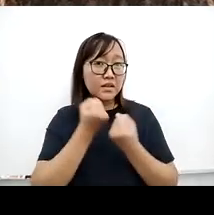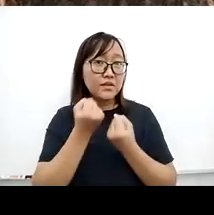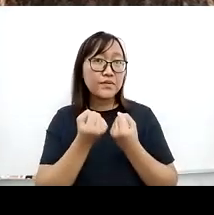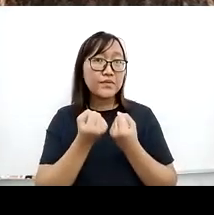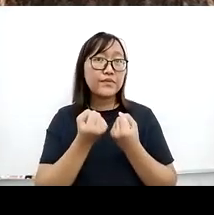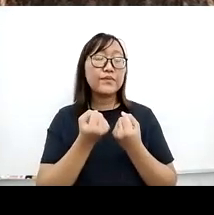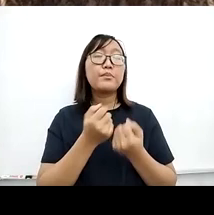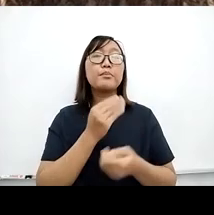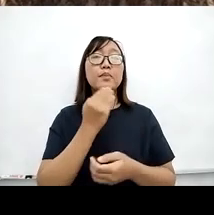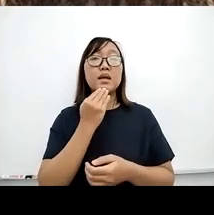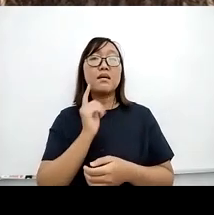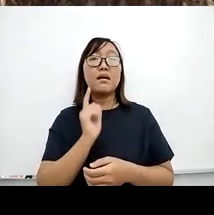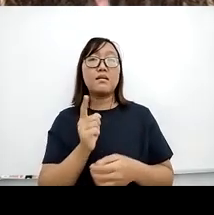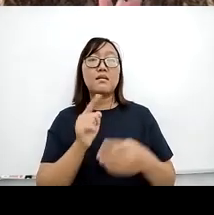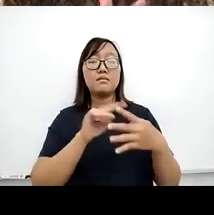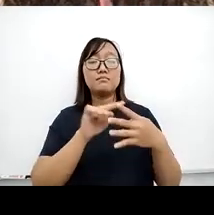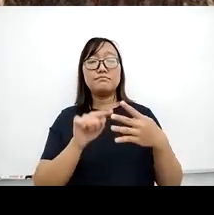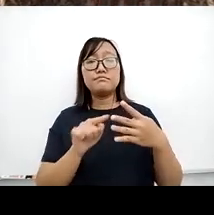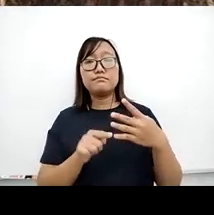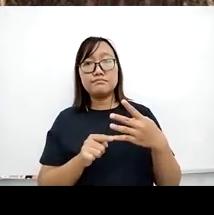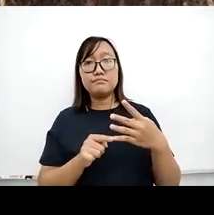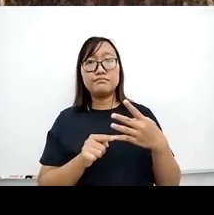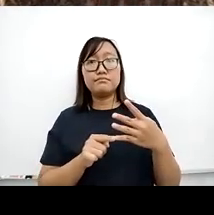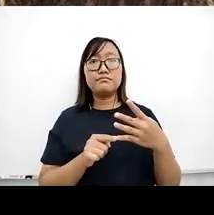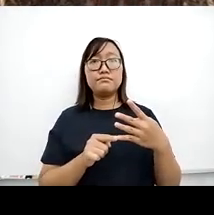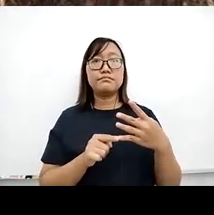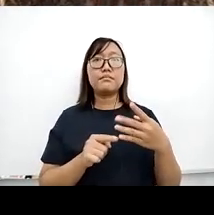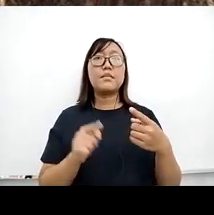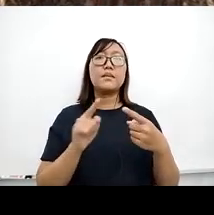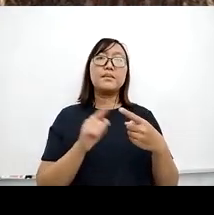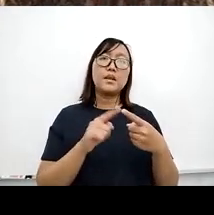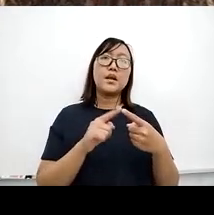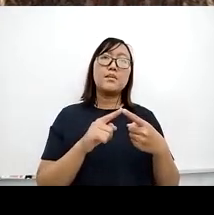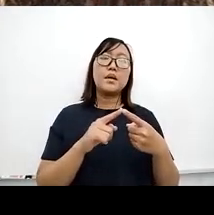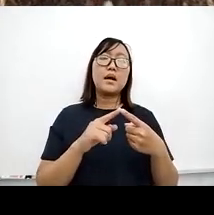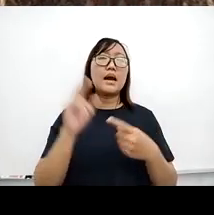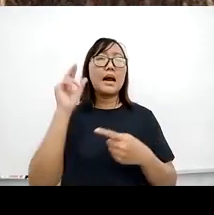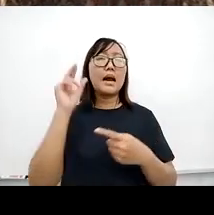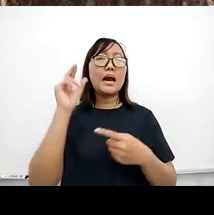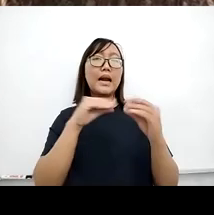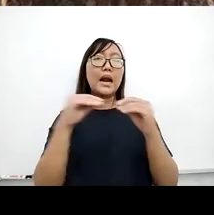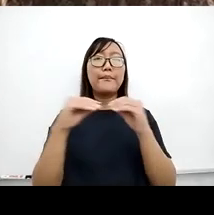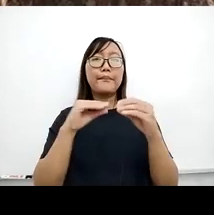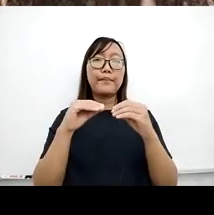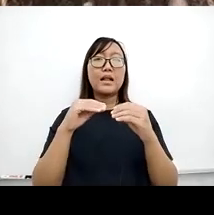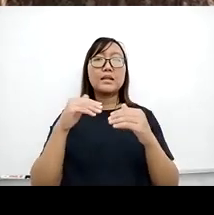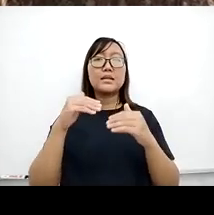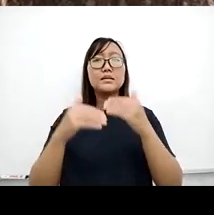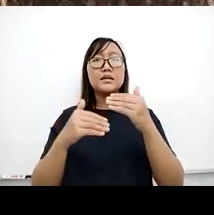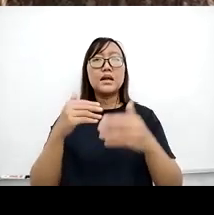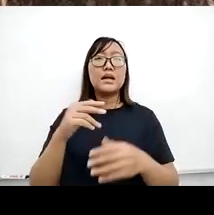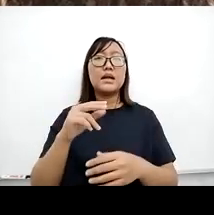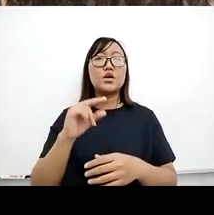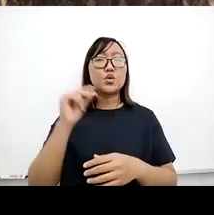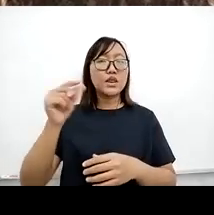beberapa hal diantaranya pertama adalah kami mengadakan rapat berkala untuk memberikan pemutahiran